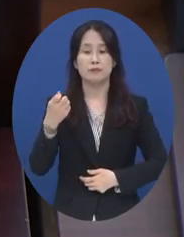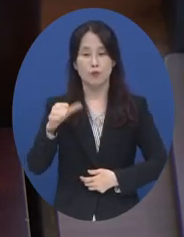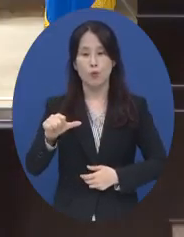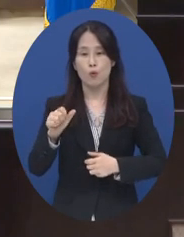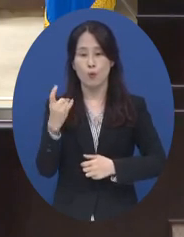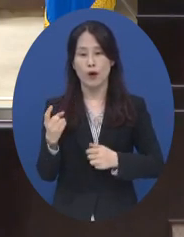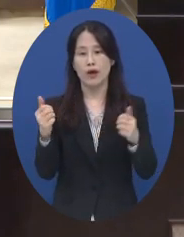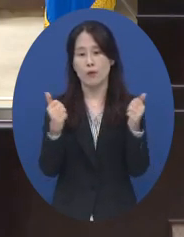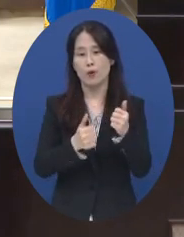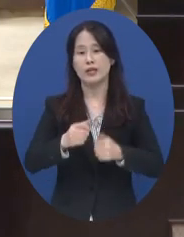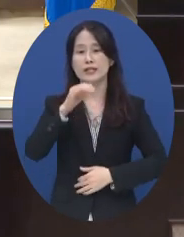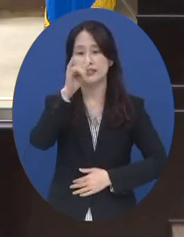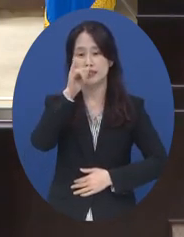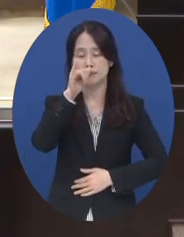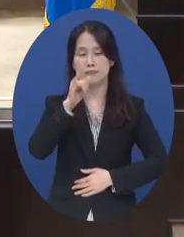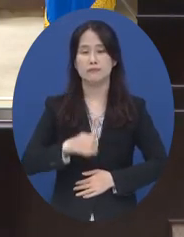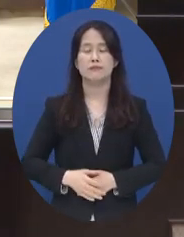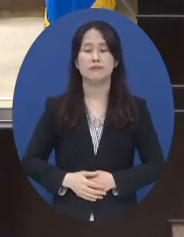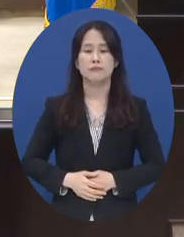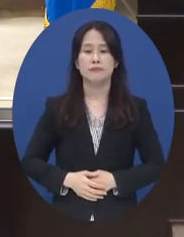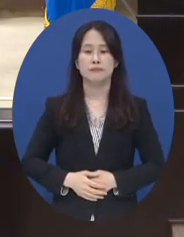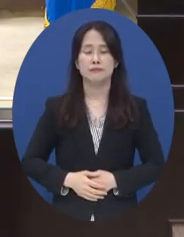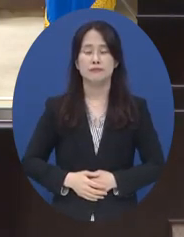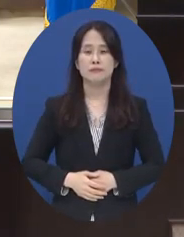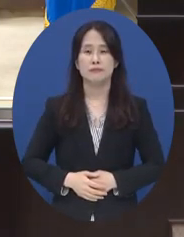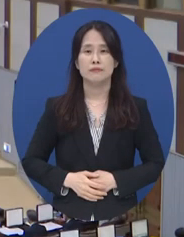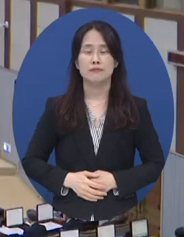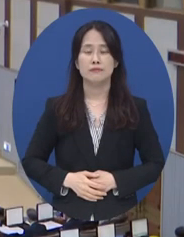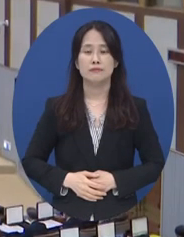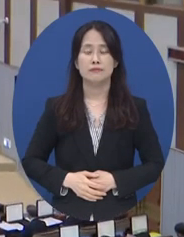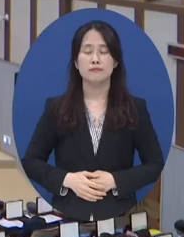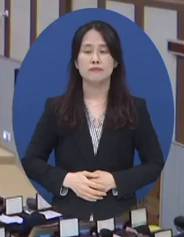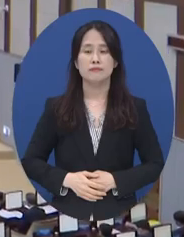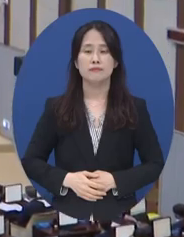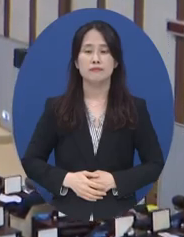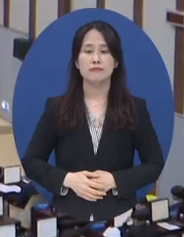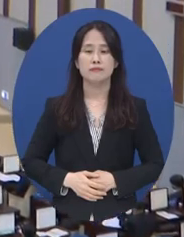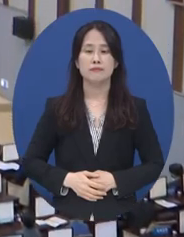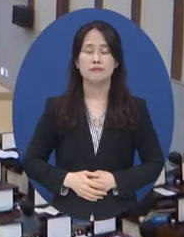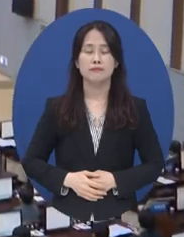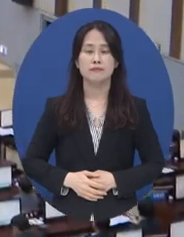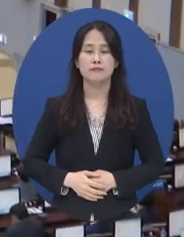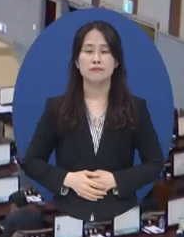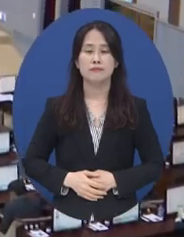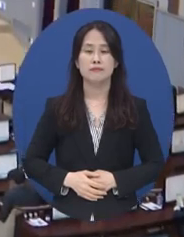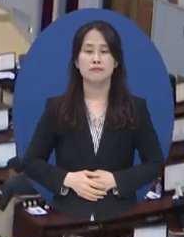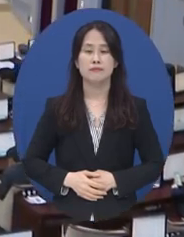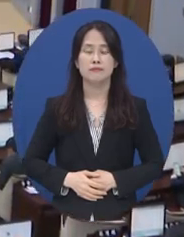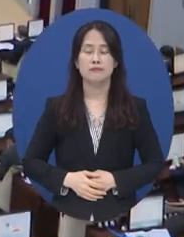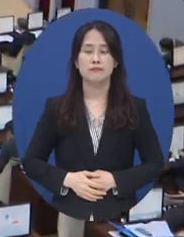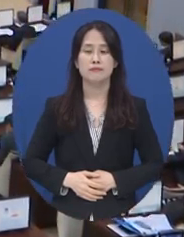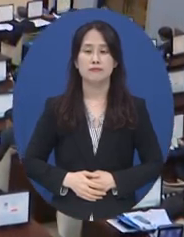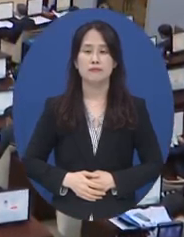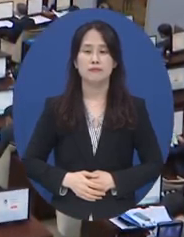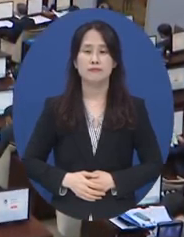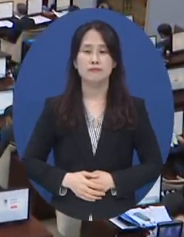제345회 임시회를 열어 후반기 원 구성을 확정 지을 계획입니다. 경기CCTV 최창순입니다.